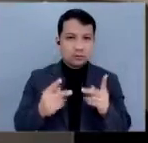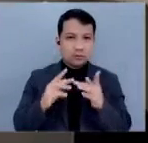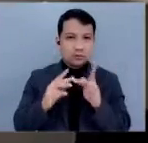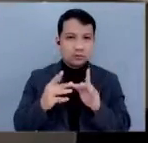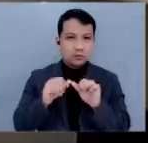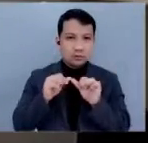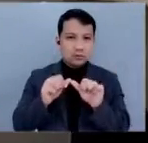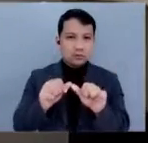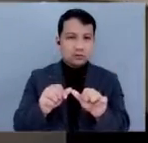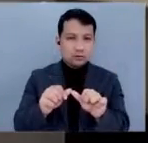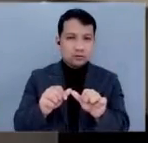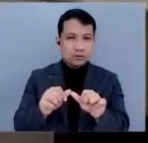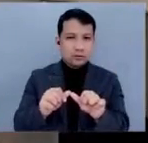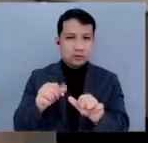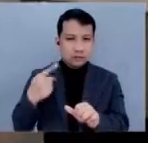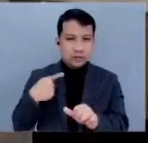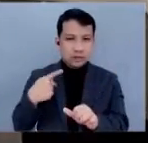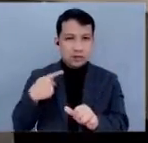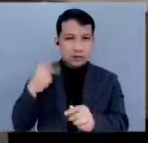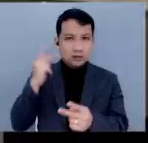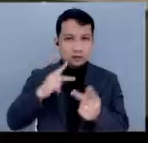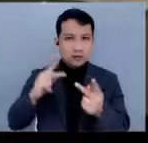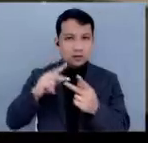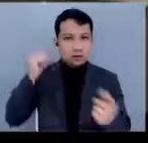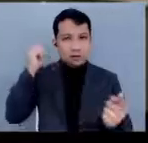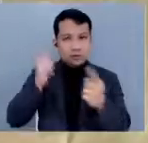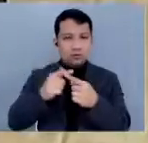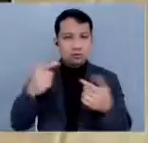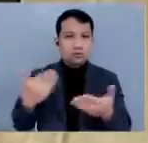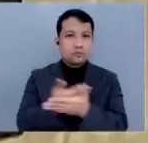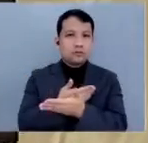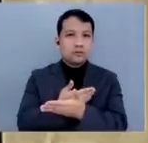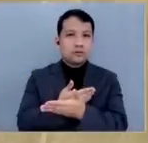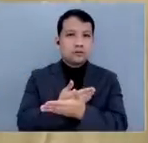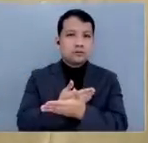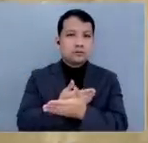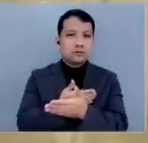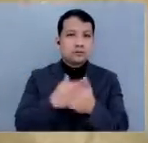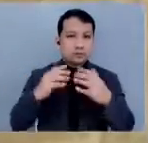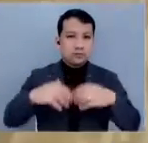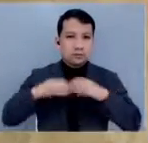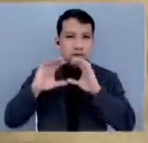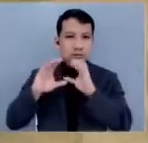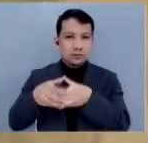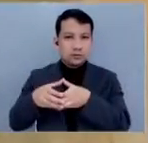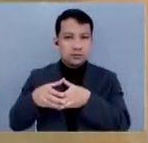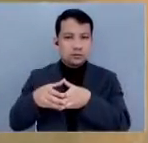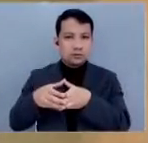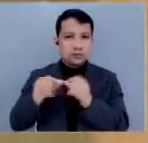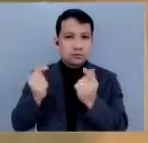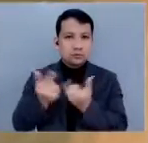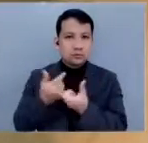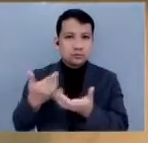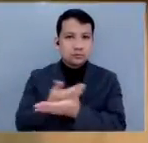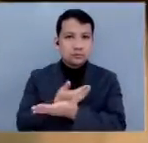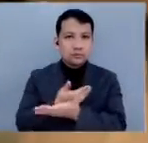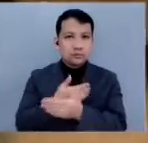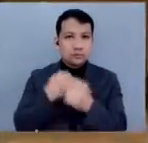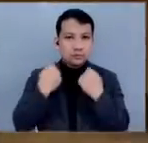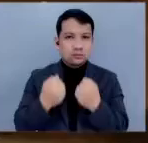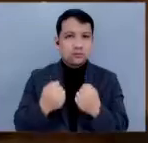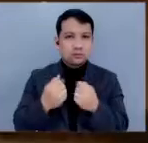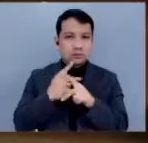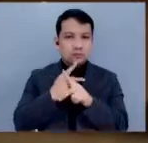ang mandato ng komisyon sa gitna ng bagong super body na binuo ni Pangulong Bongbong Marcos para mapalakas ang proteksyon